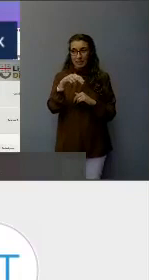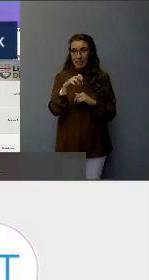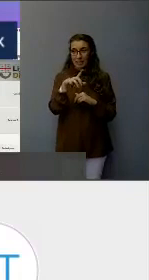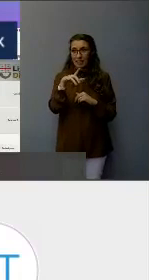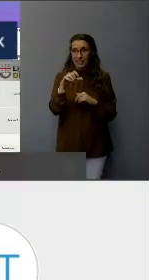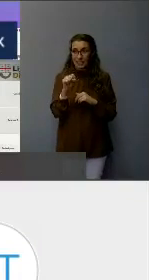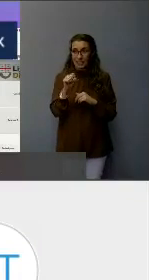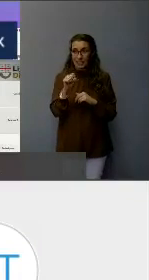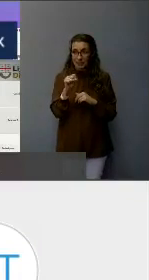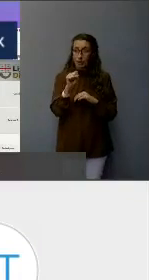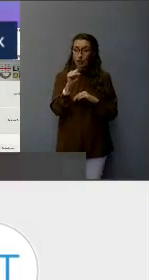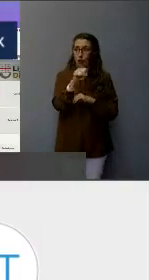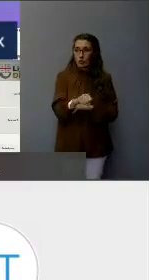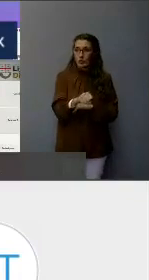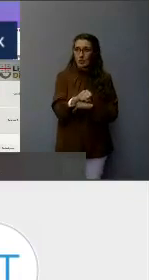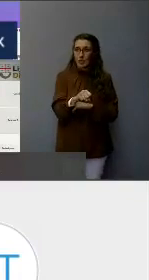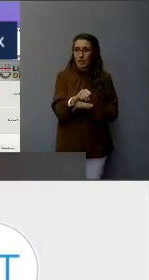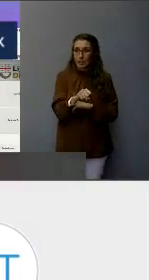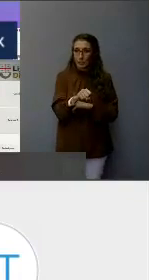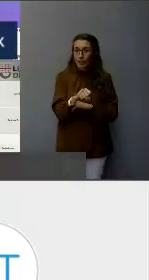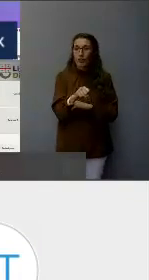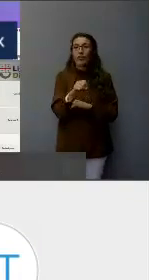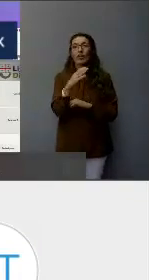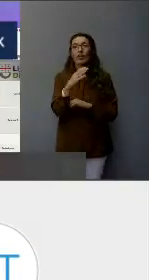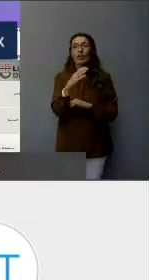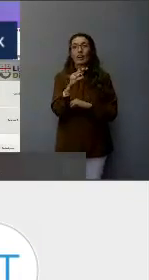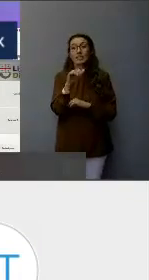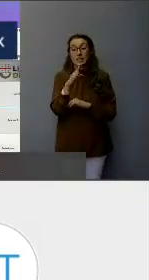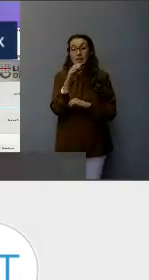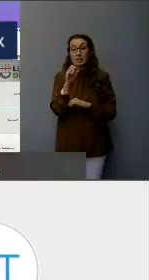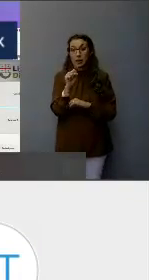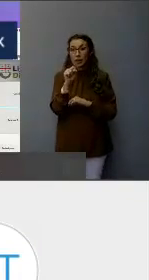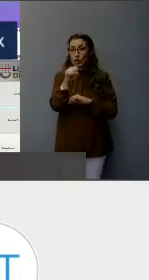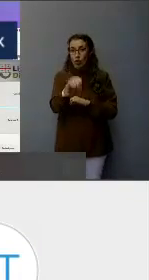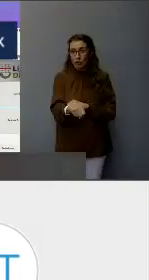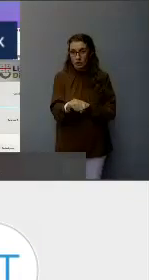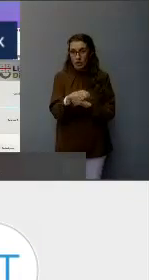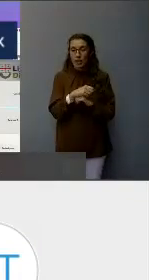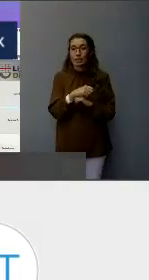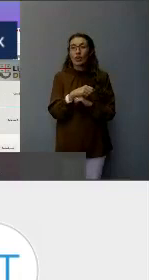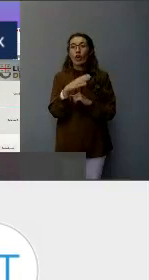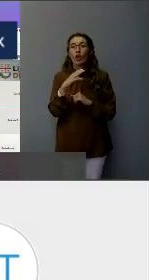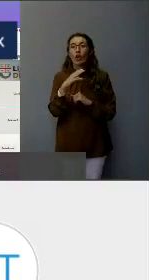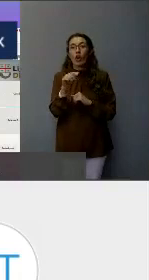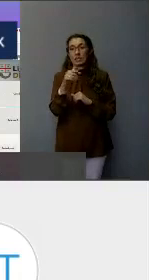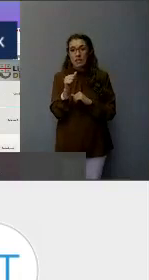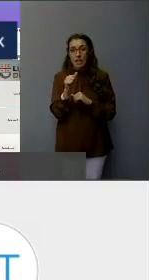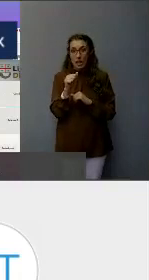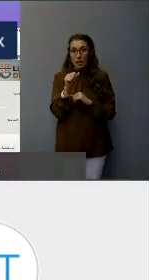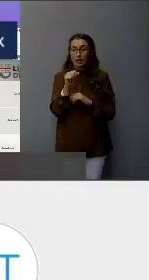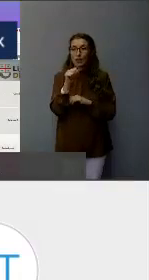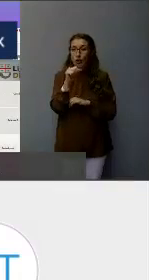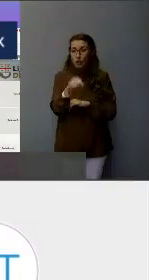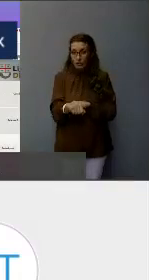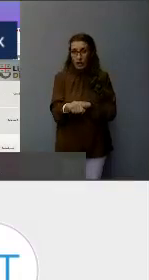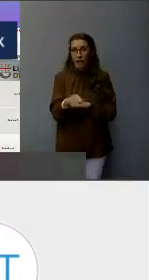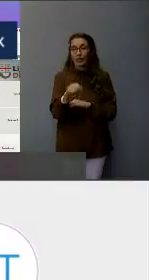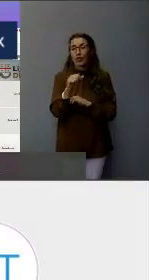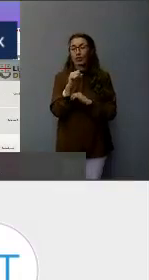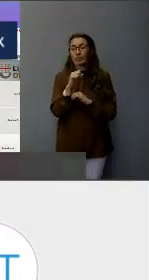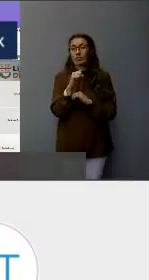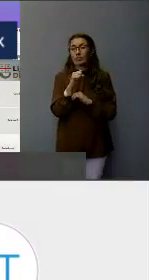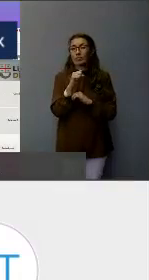orario consigliere cassiba contrario consigliere posta londra neo